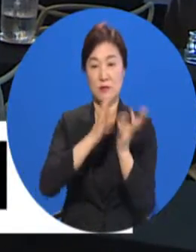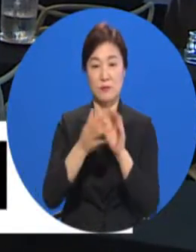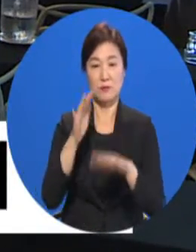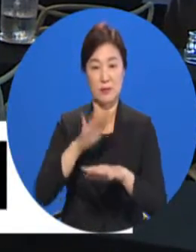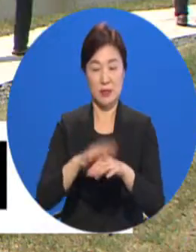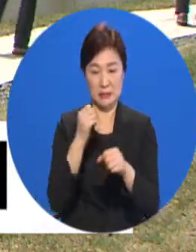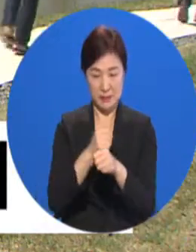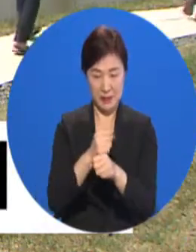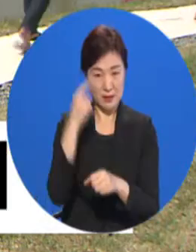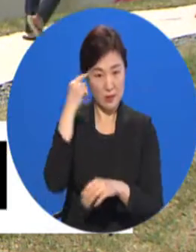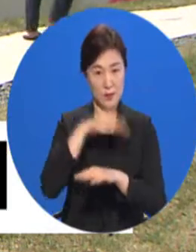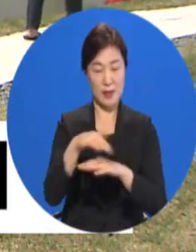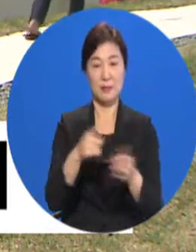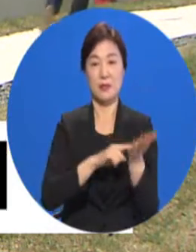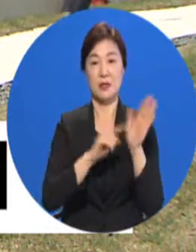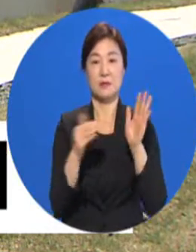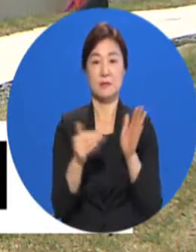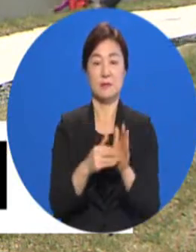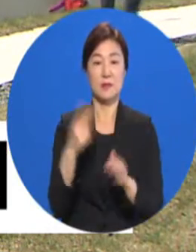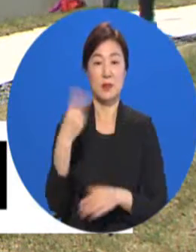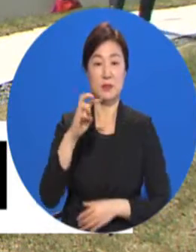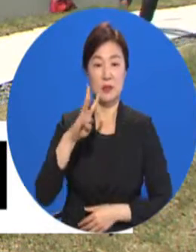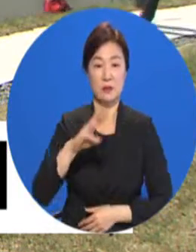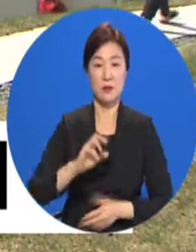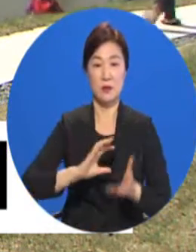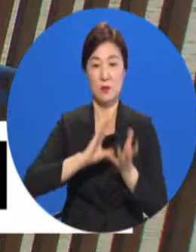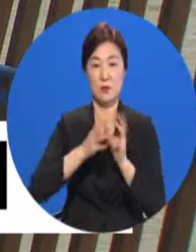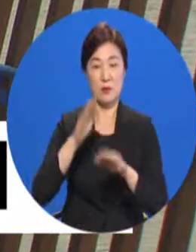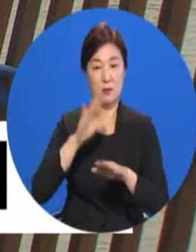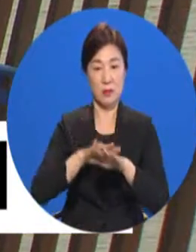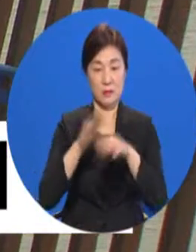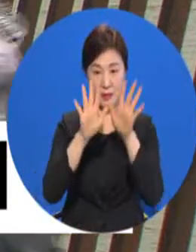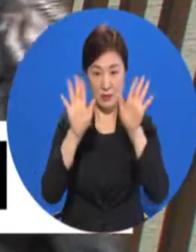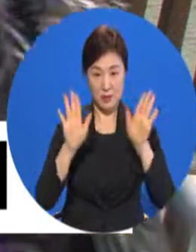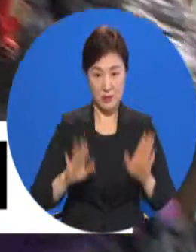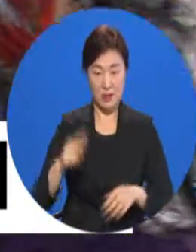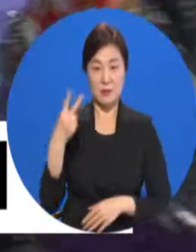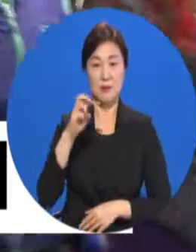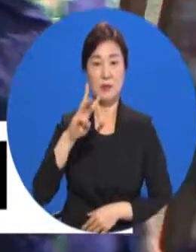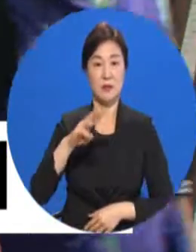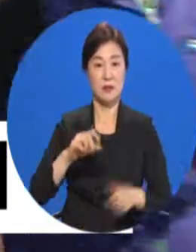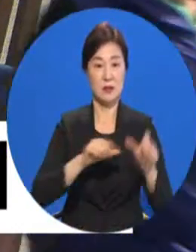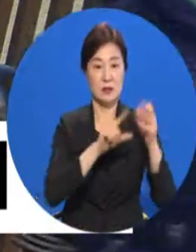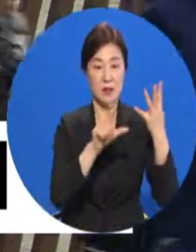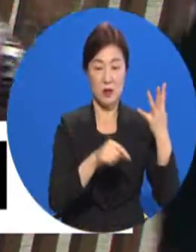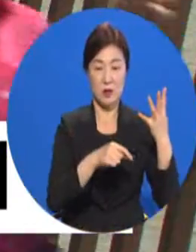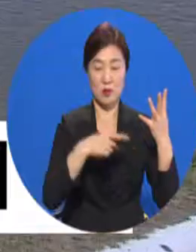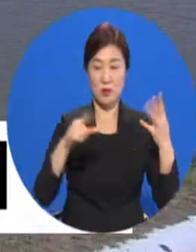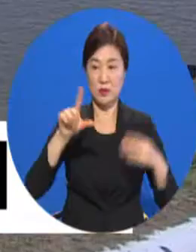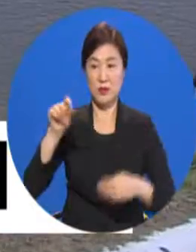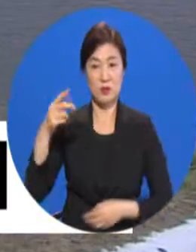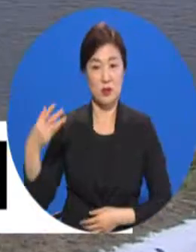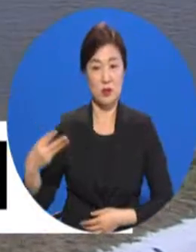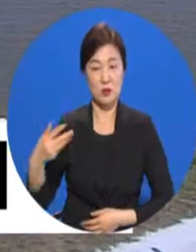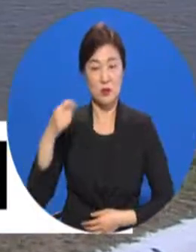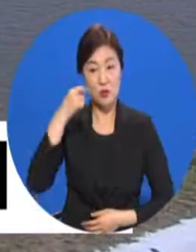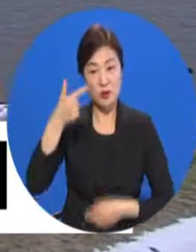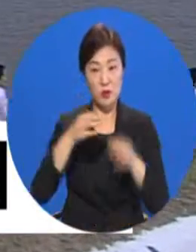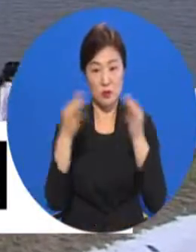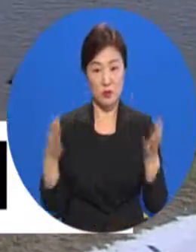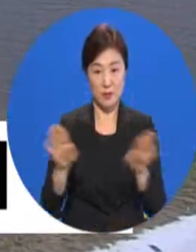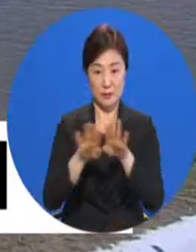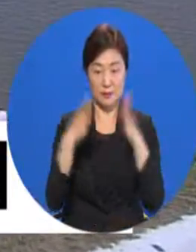발표했습니다. 2023 순천만 국제정원 박람회는 오는 2023년 4월부터 10월까지 6개월간 열리게